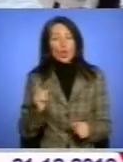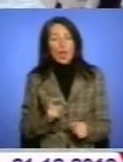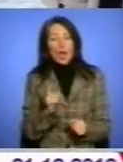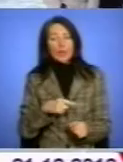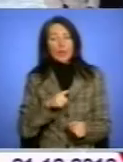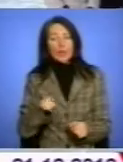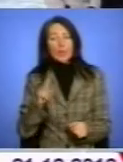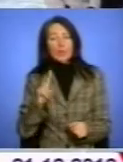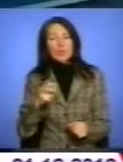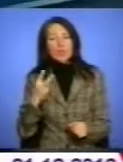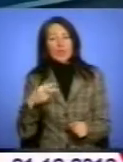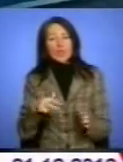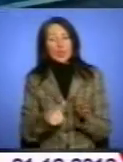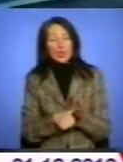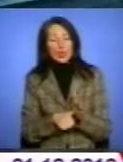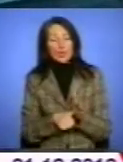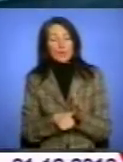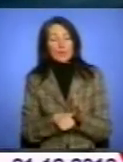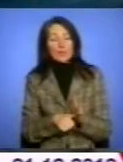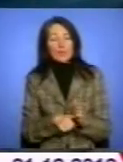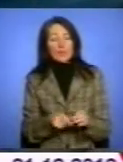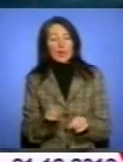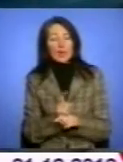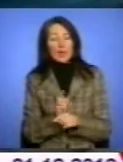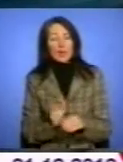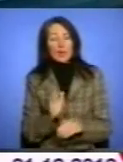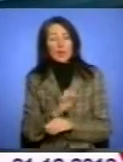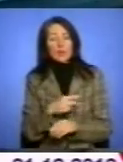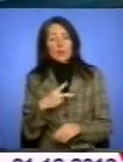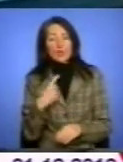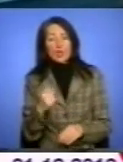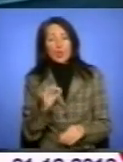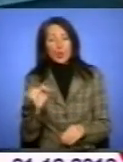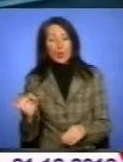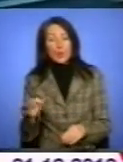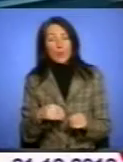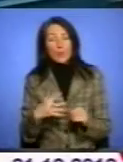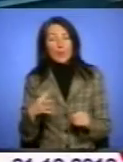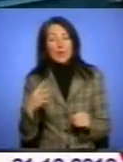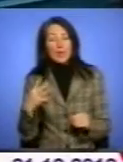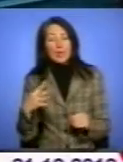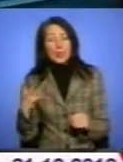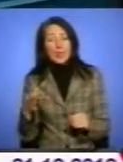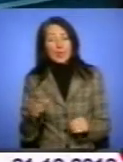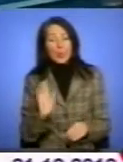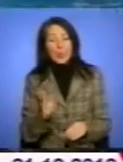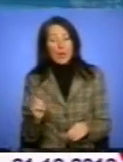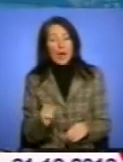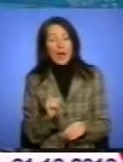номер 226-й. З Тернополя відправляється 21:00, 15:05 буде в